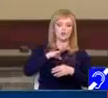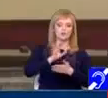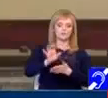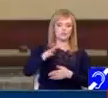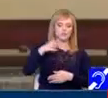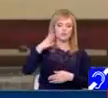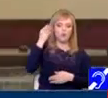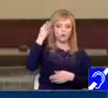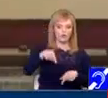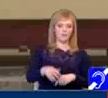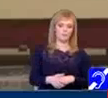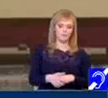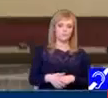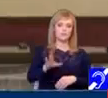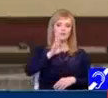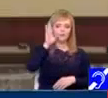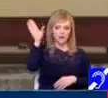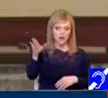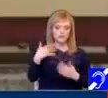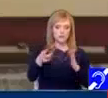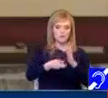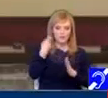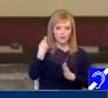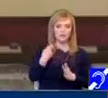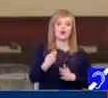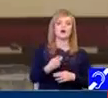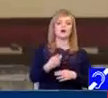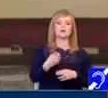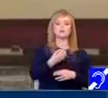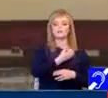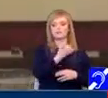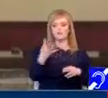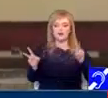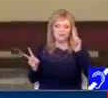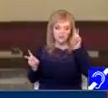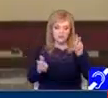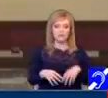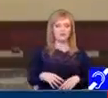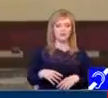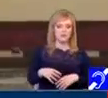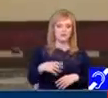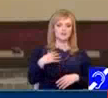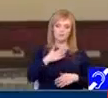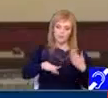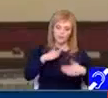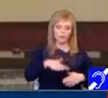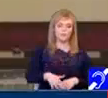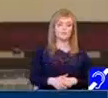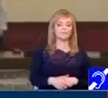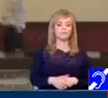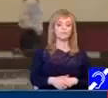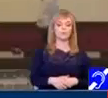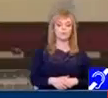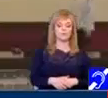Igor, așa la o cafea dis de dimineață, am aflat câteva titluri de care habar n-aveam și se presupune că totuși sunt de meserie. Deci